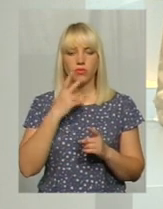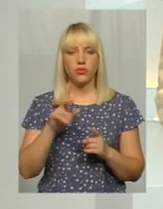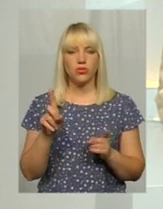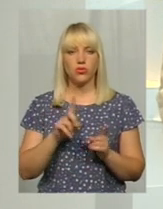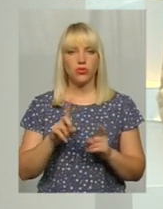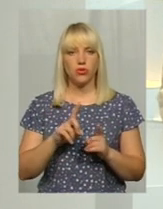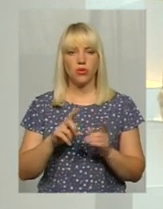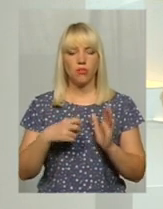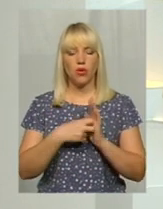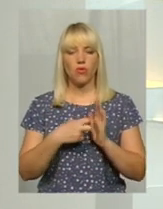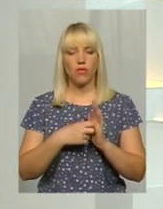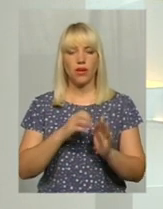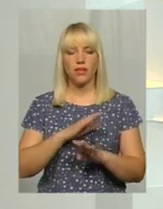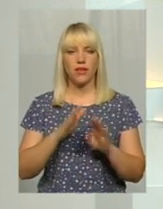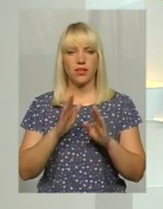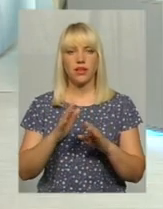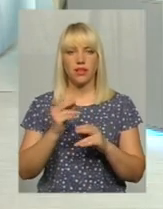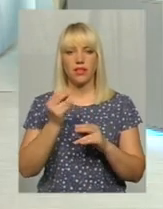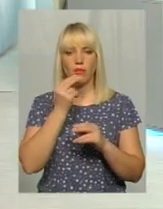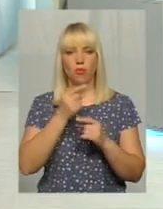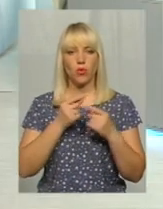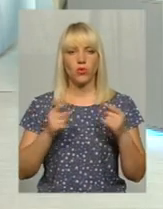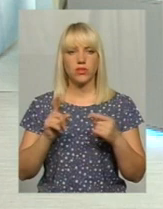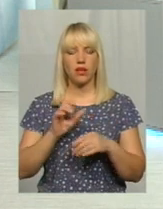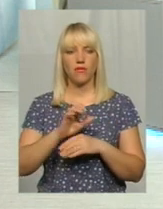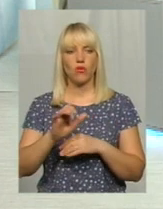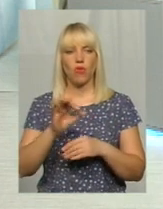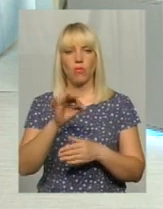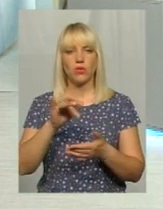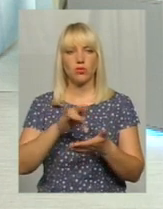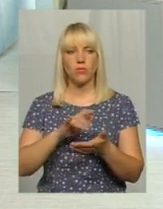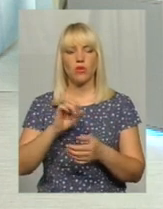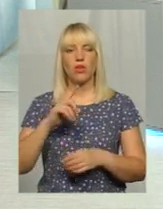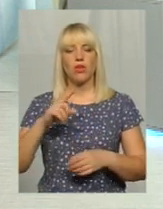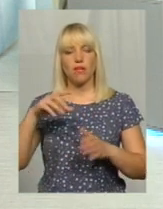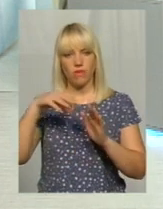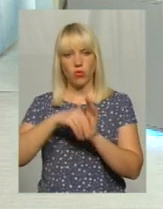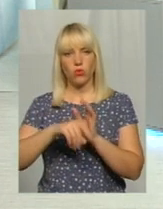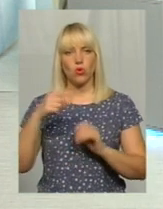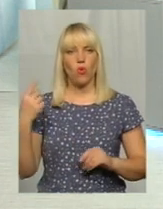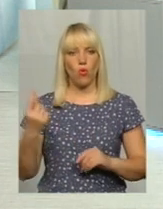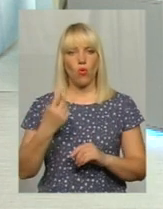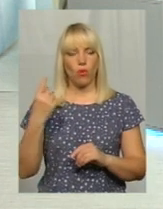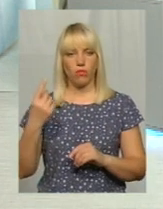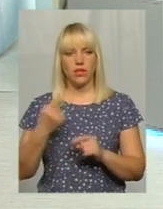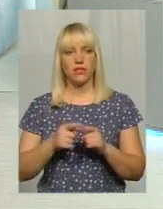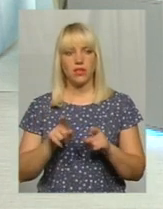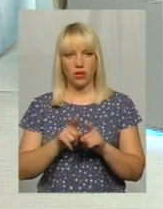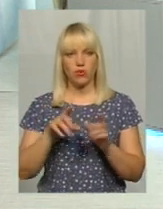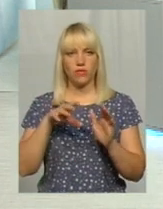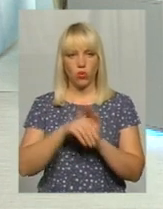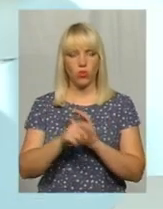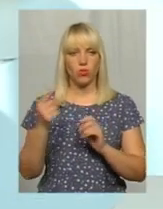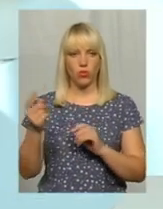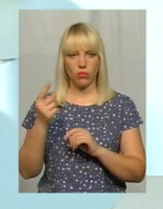на продукції безпосередньо, яка виготовляється в обласному центрі, а й в області. Тобто ви з підприємствами в області також